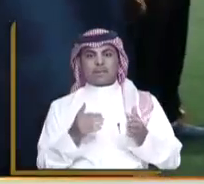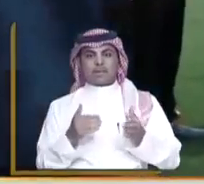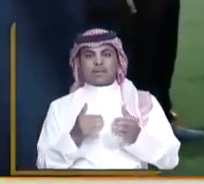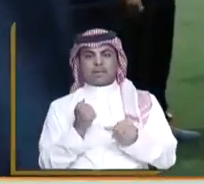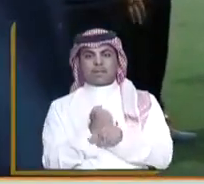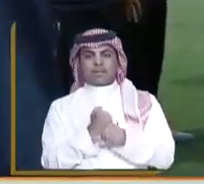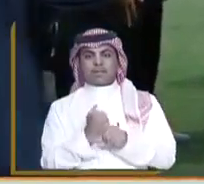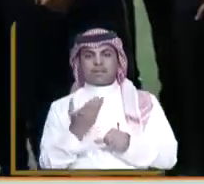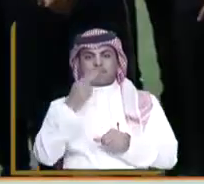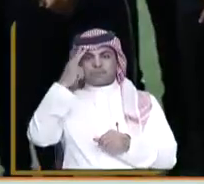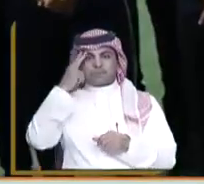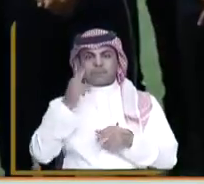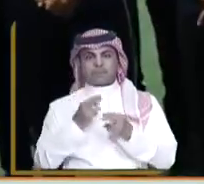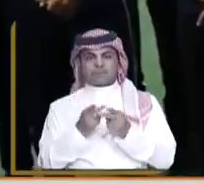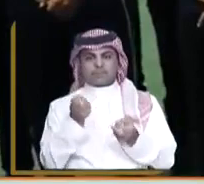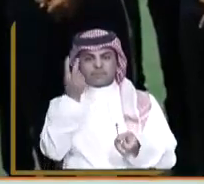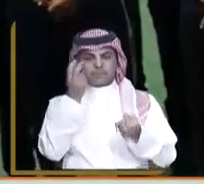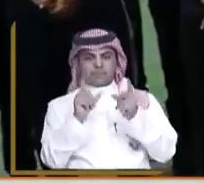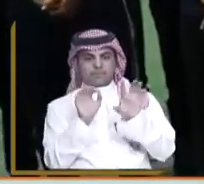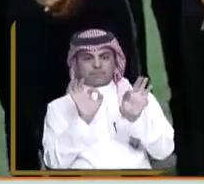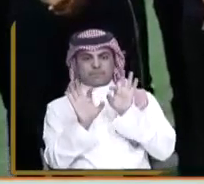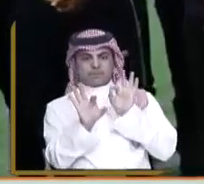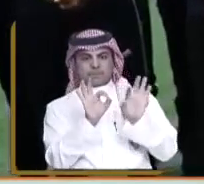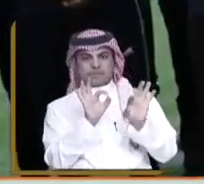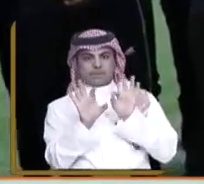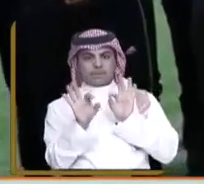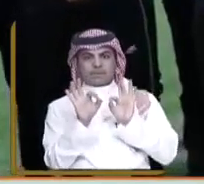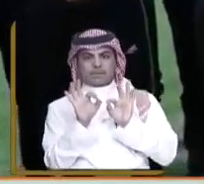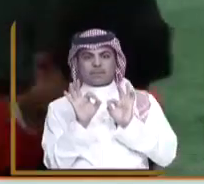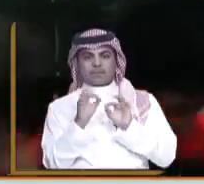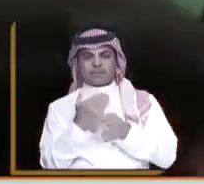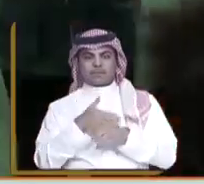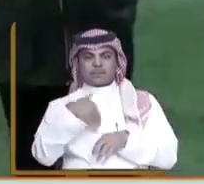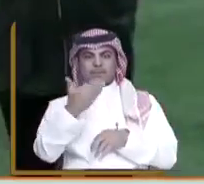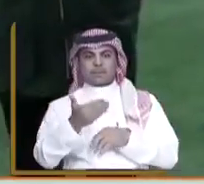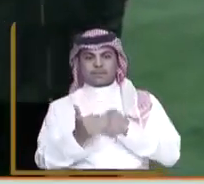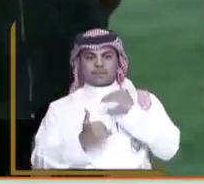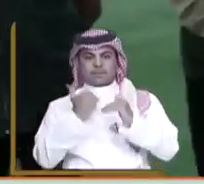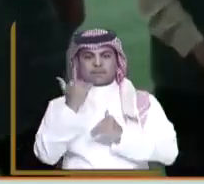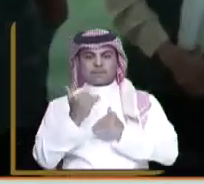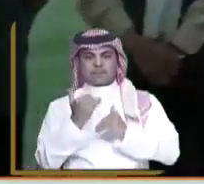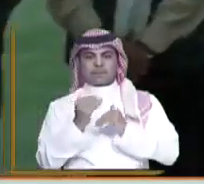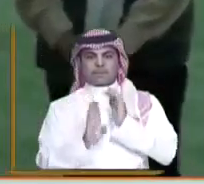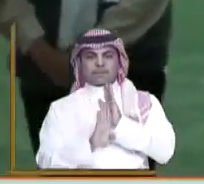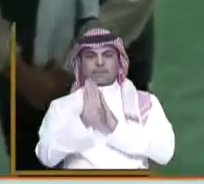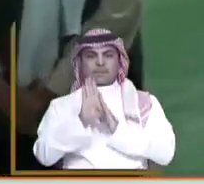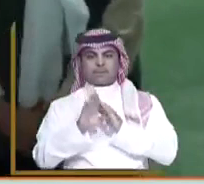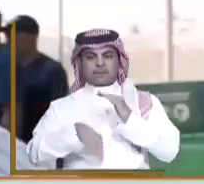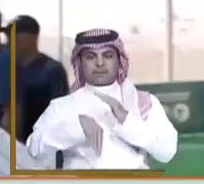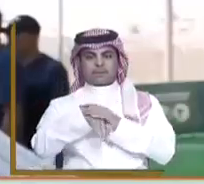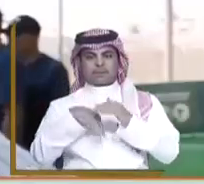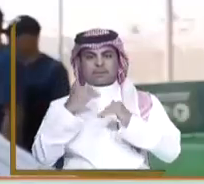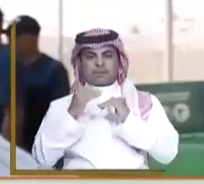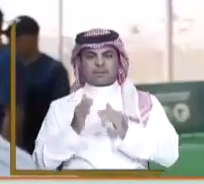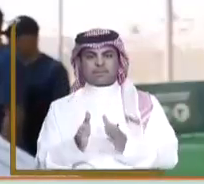الاكاديميه السعوديه على اكتشاف المواهب الكرويه فقط بل تعمل ايضا على تنميتها وتطويرها